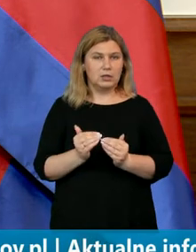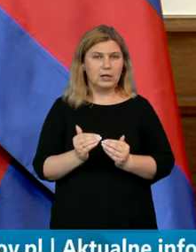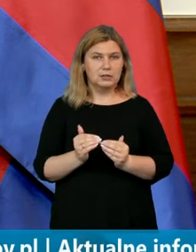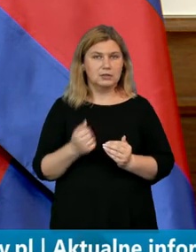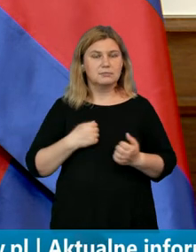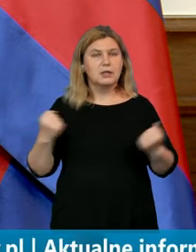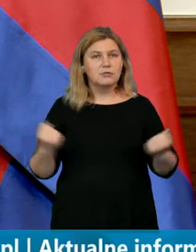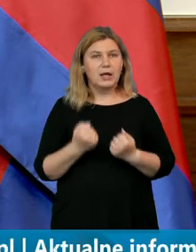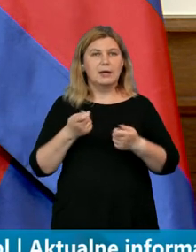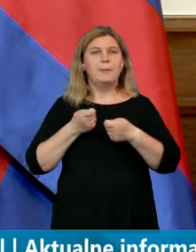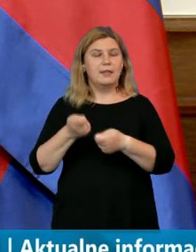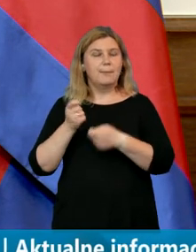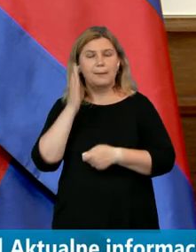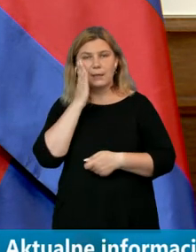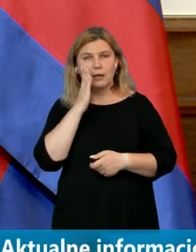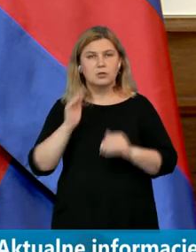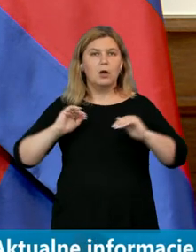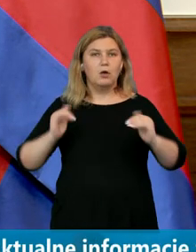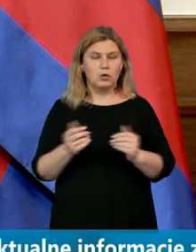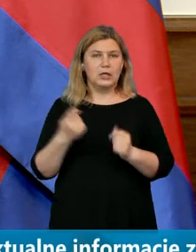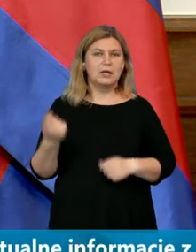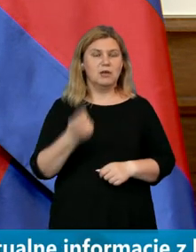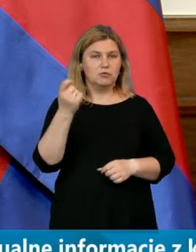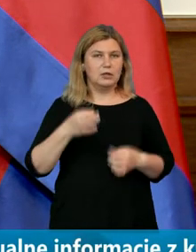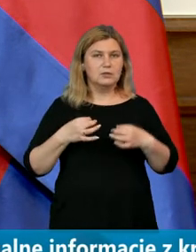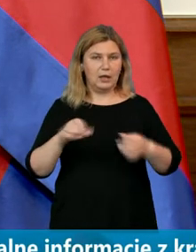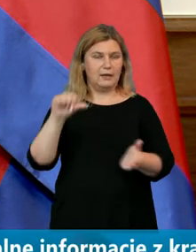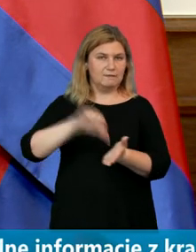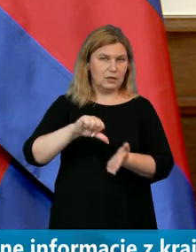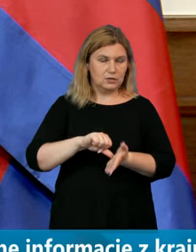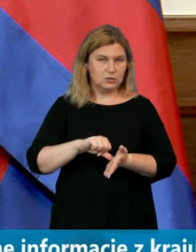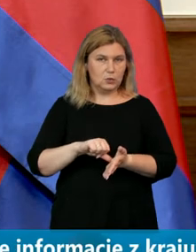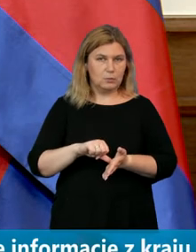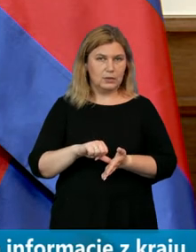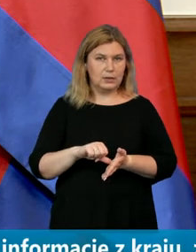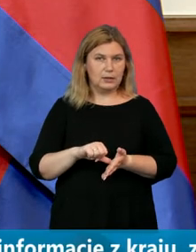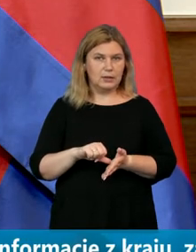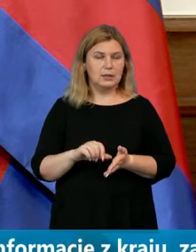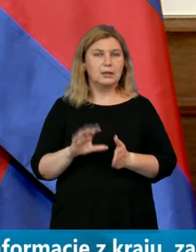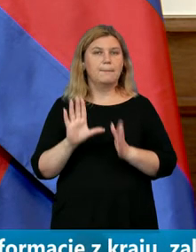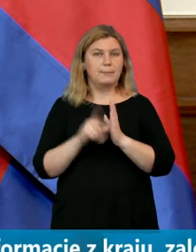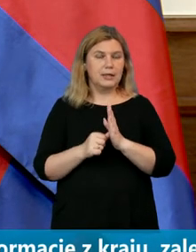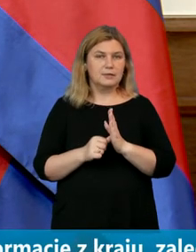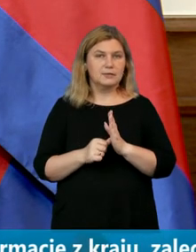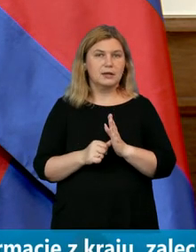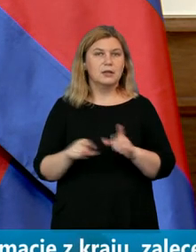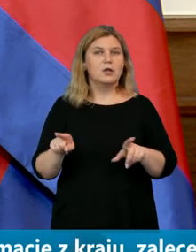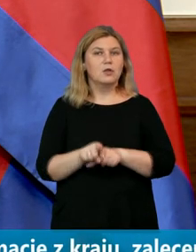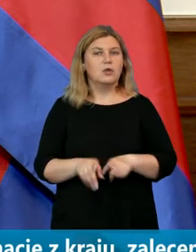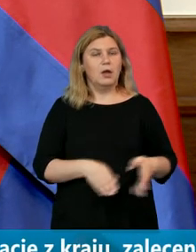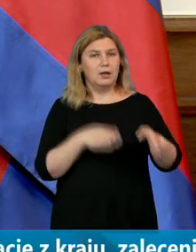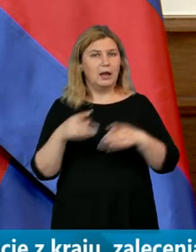się skłaniać mieszkańców do ograniczenia poruszania się samochodami w ścisłym centrum naszego miasta. To jest też kolejny